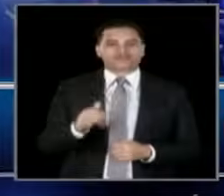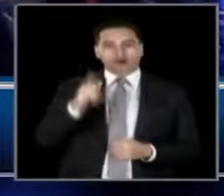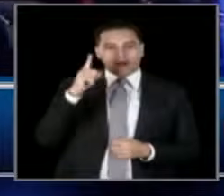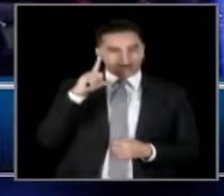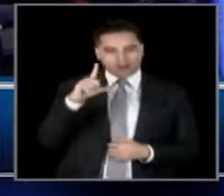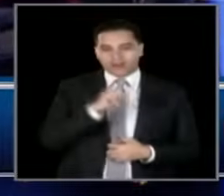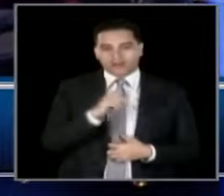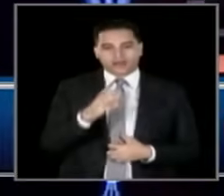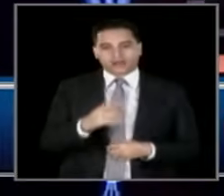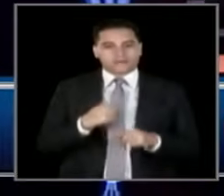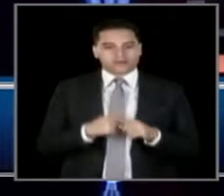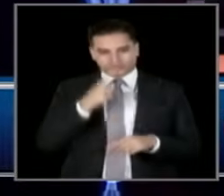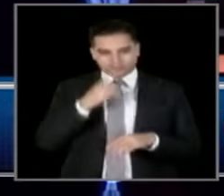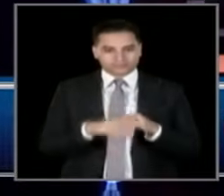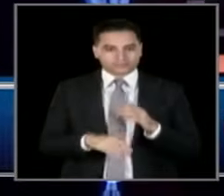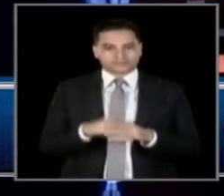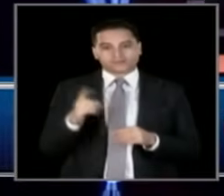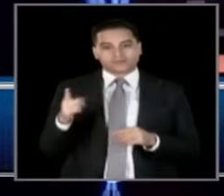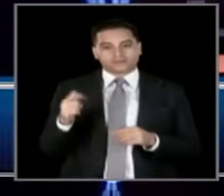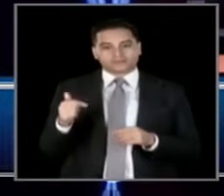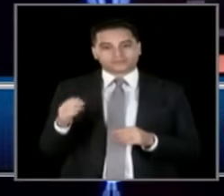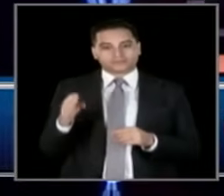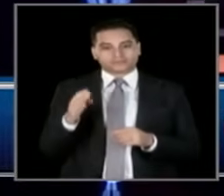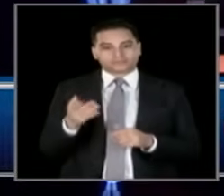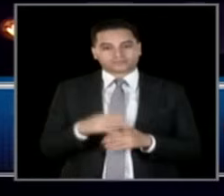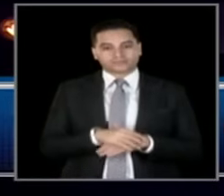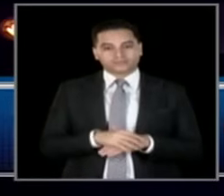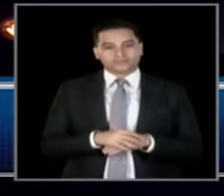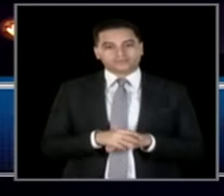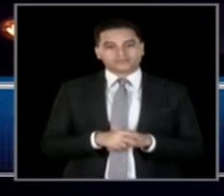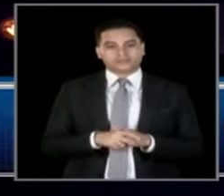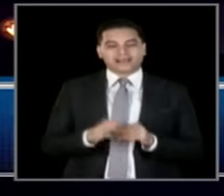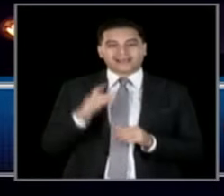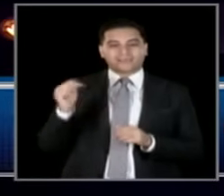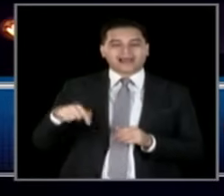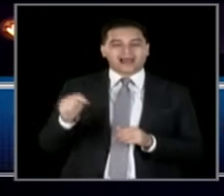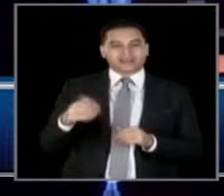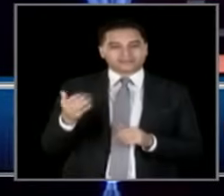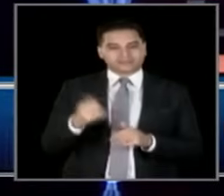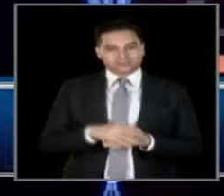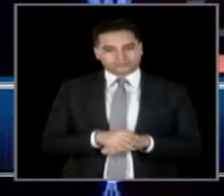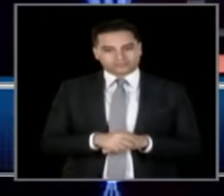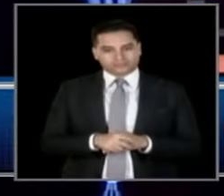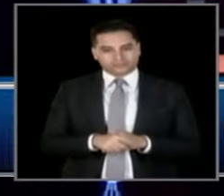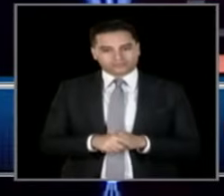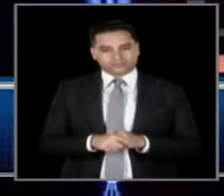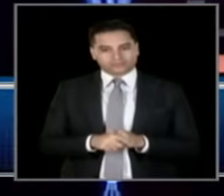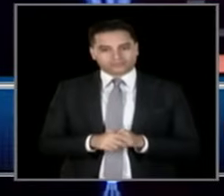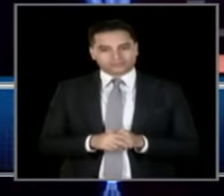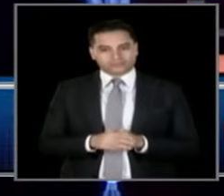ملعبكم. ده ملعبكم. مين بقى؟ أخد إجابة حالا.